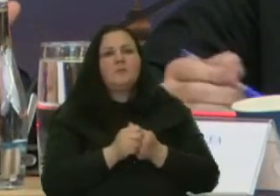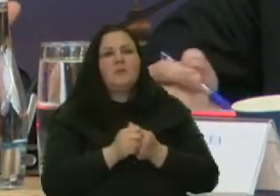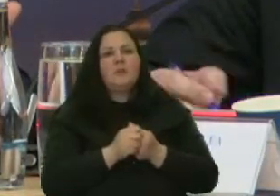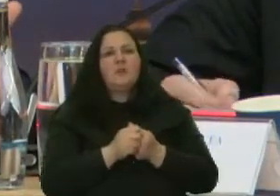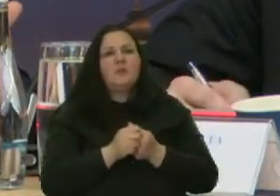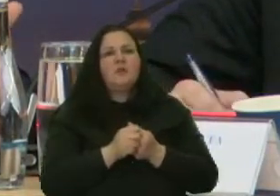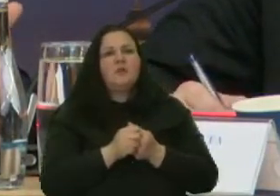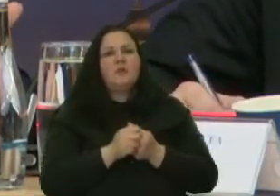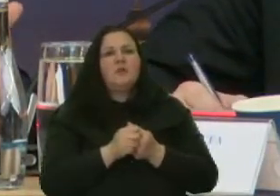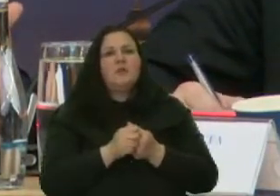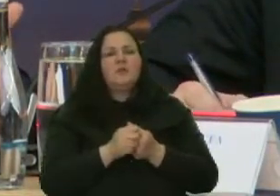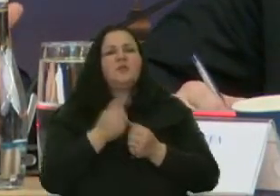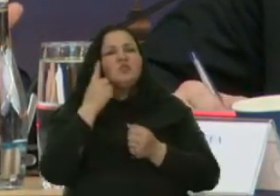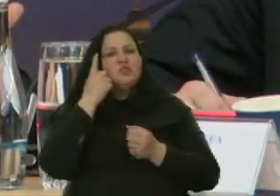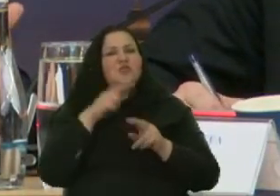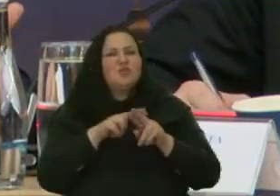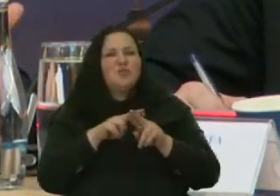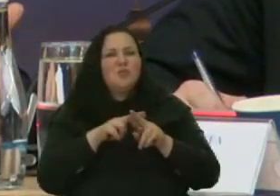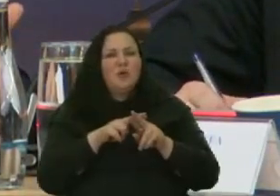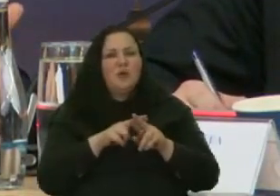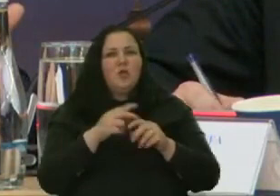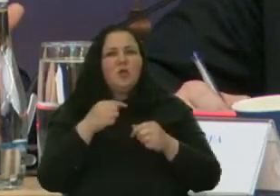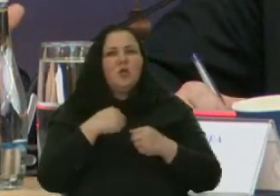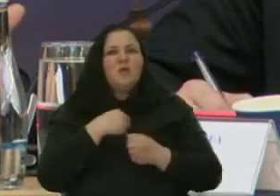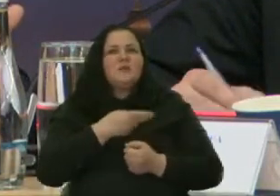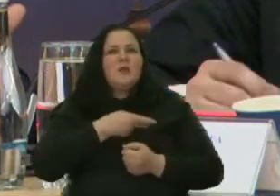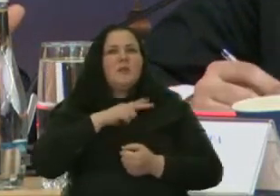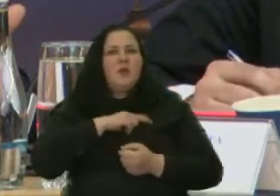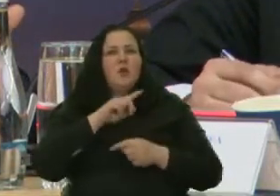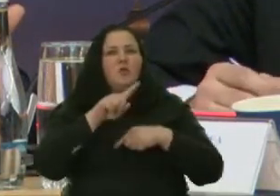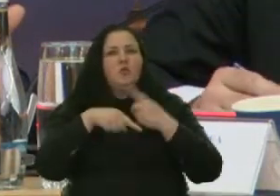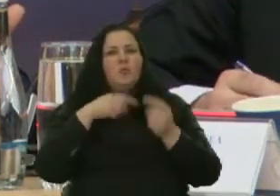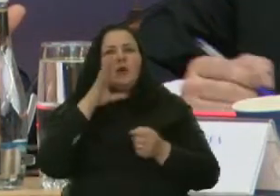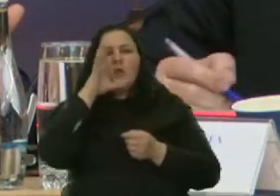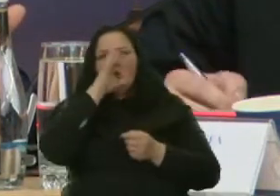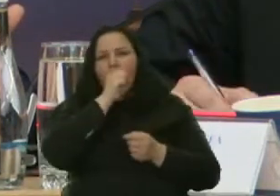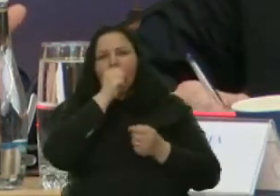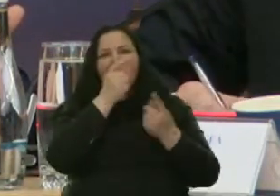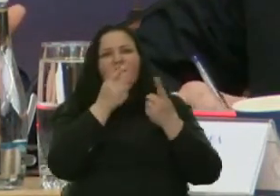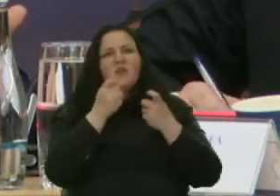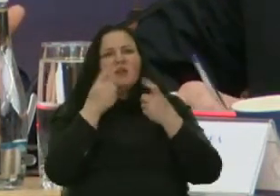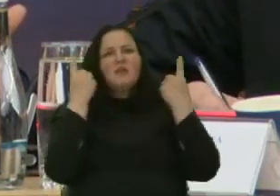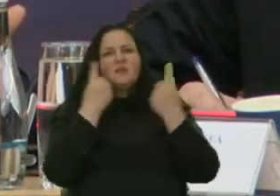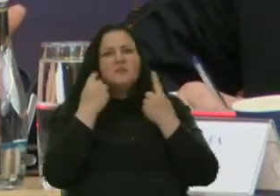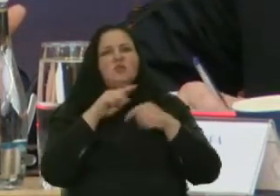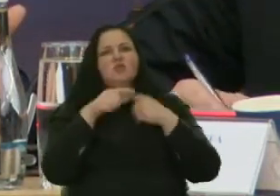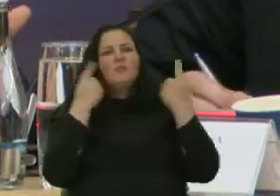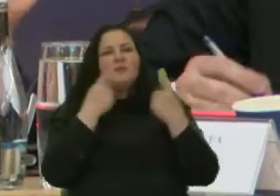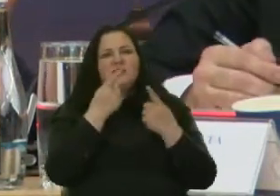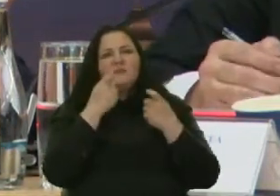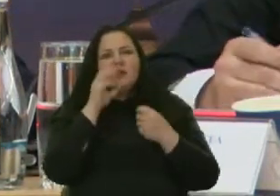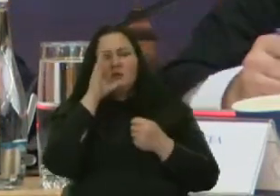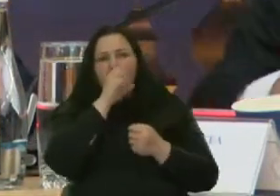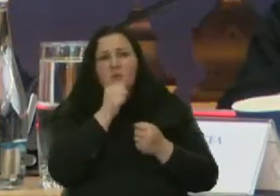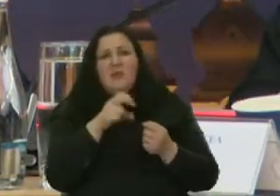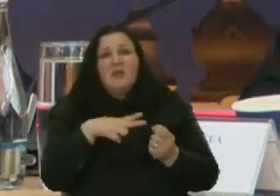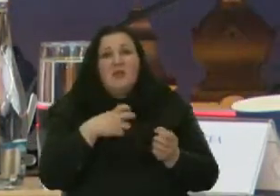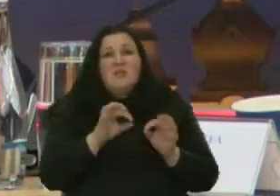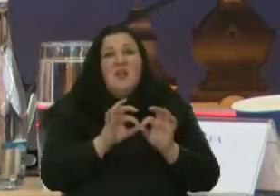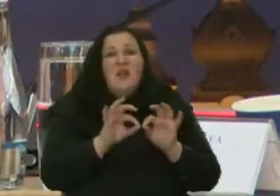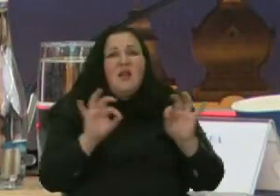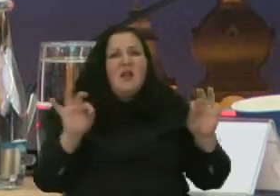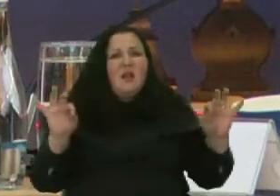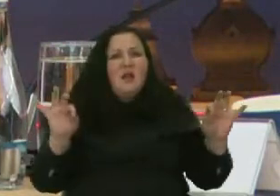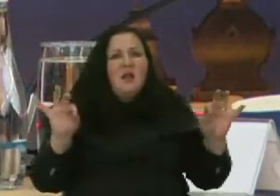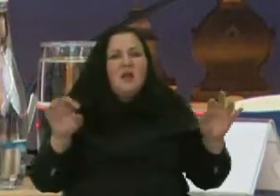Cum să ne asumăm că după noapte vine zi și că după zi vine noaptea Exact așa este să ne asumăm în consiliul local exact cam așa ceva vine Deci e firesc că după ce